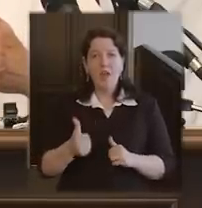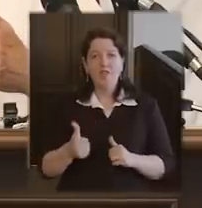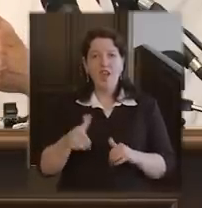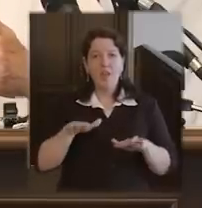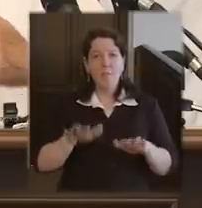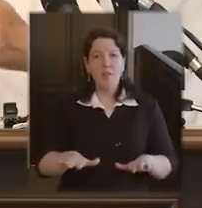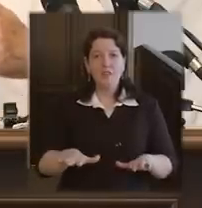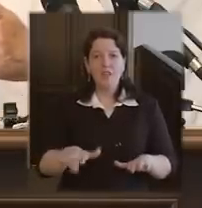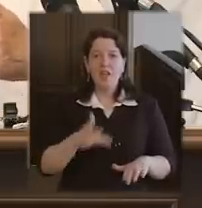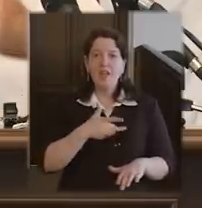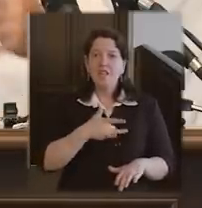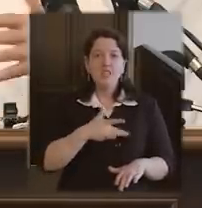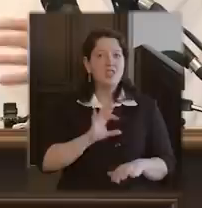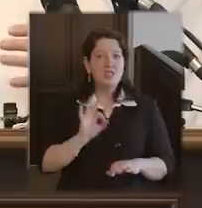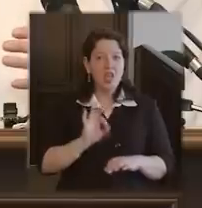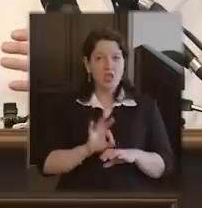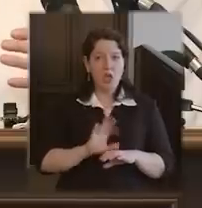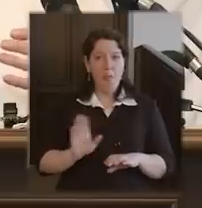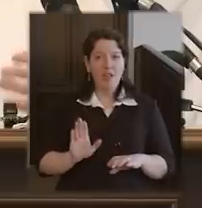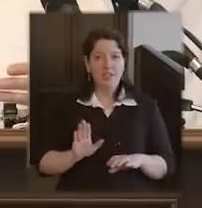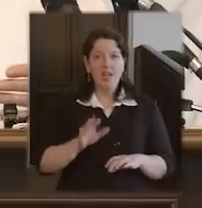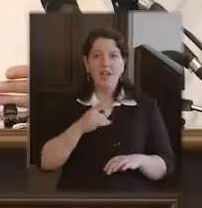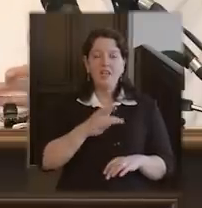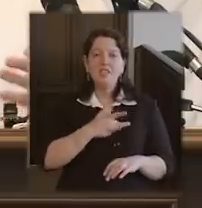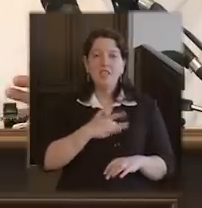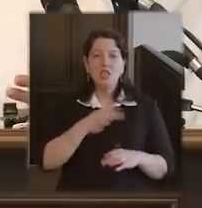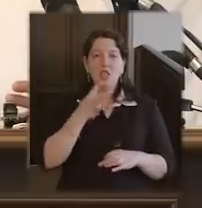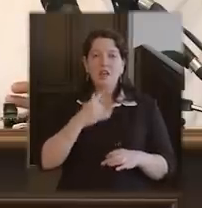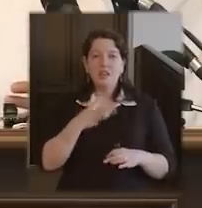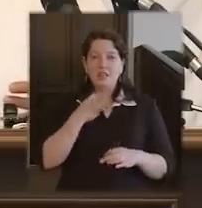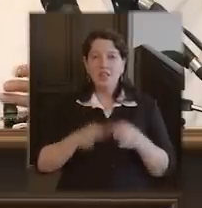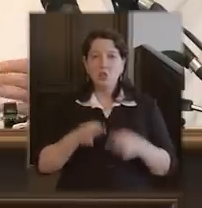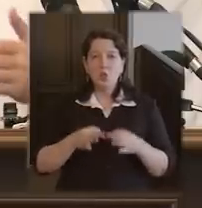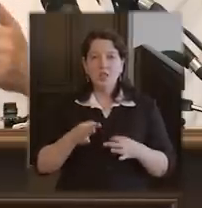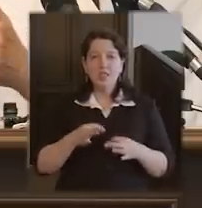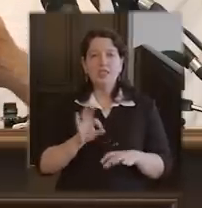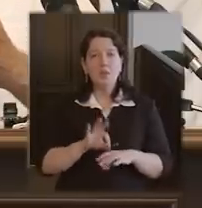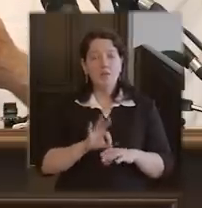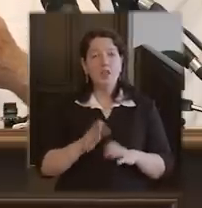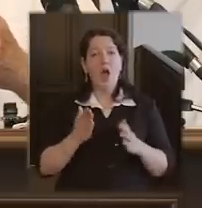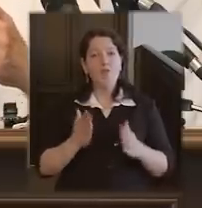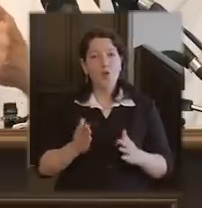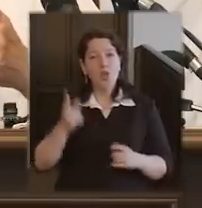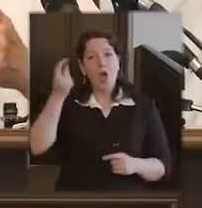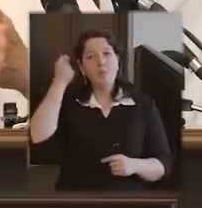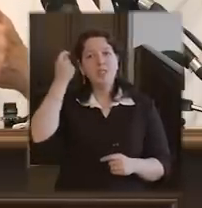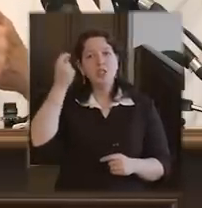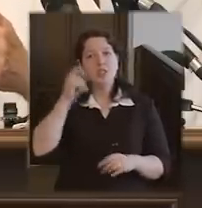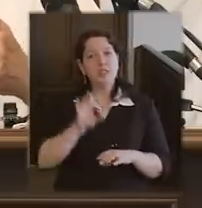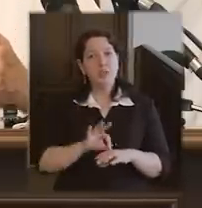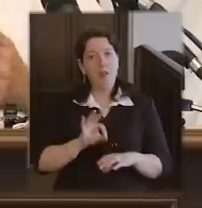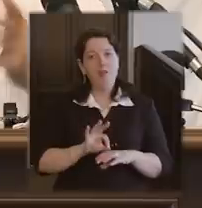место. Не сердечные, как это было, или сердечно-сосудистые, а вот уже какие –